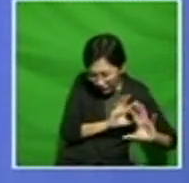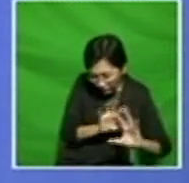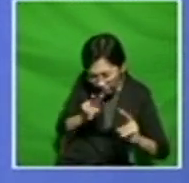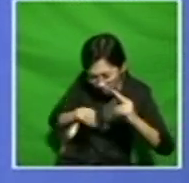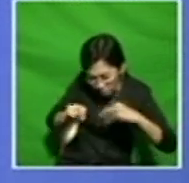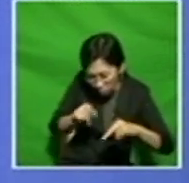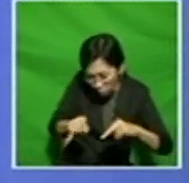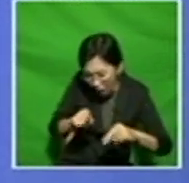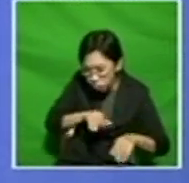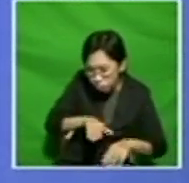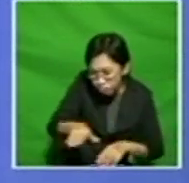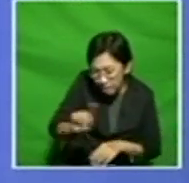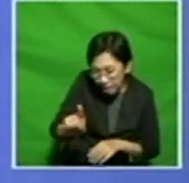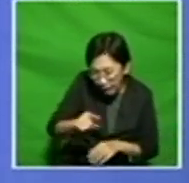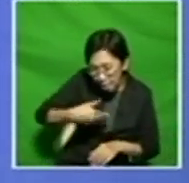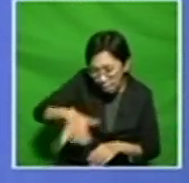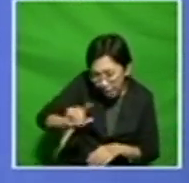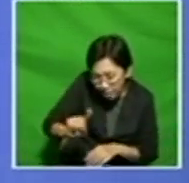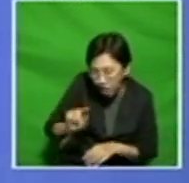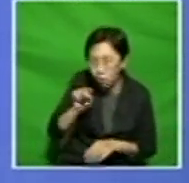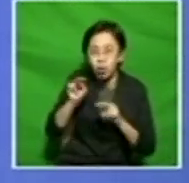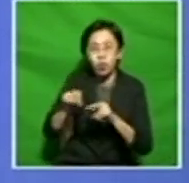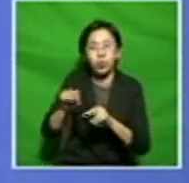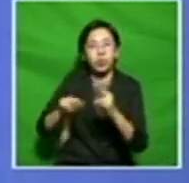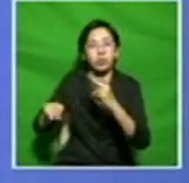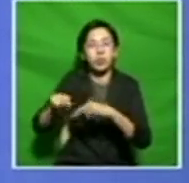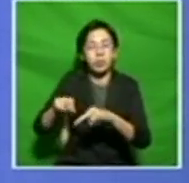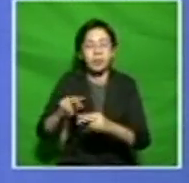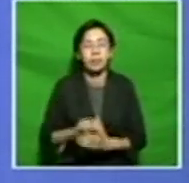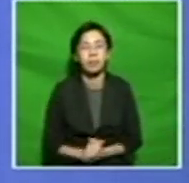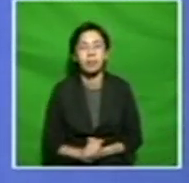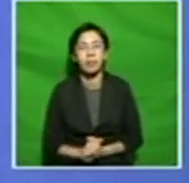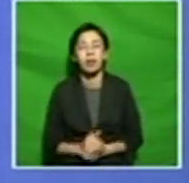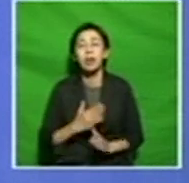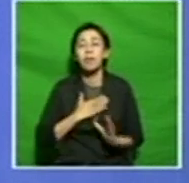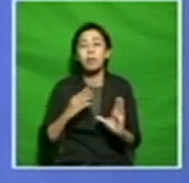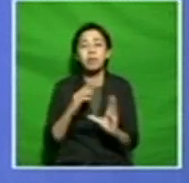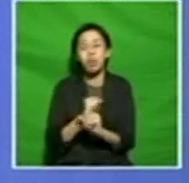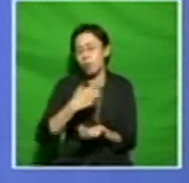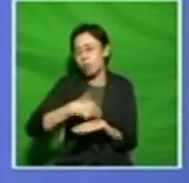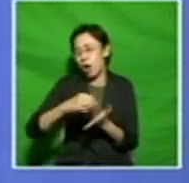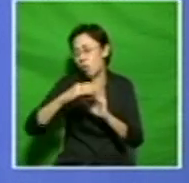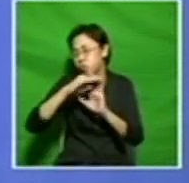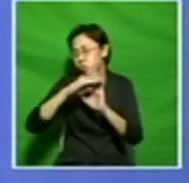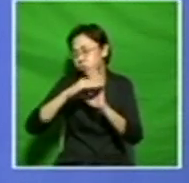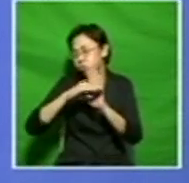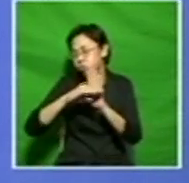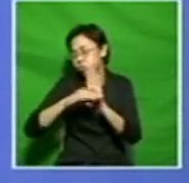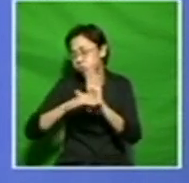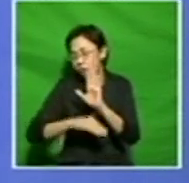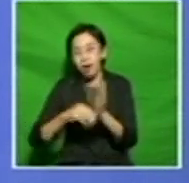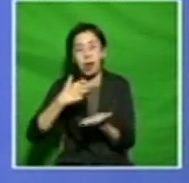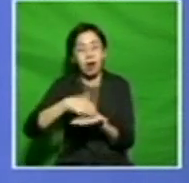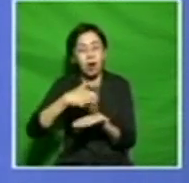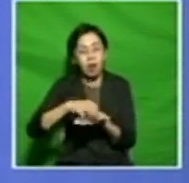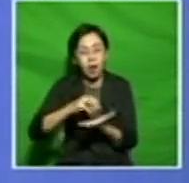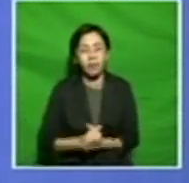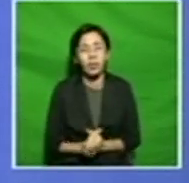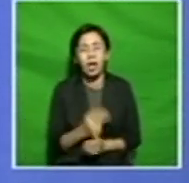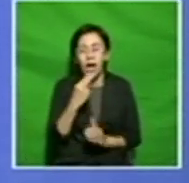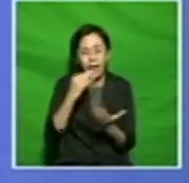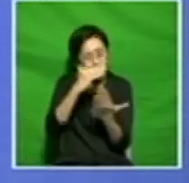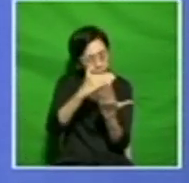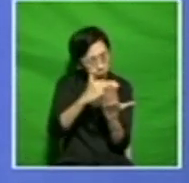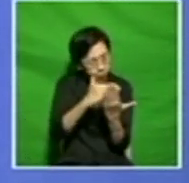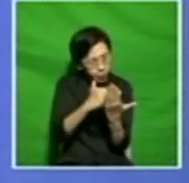ที่ท่านจะเดินทางโดยสรุปครับทั้งหมดที่ได้เรียนมายืดยาวนั้นท่านกรุณาดูรายละเอียด